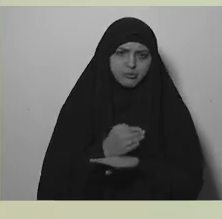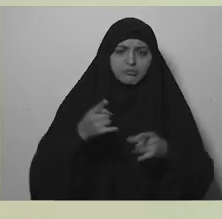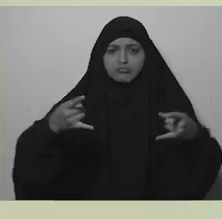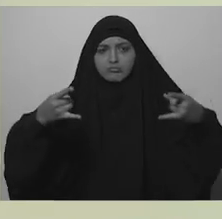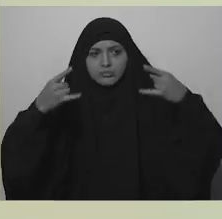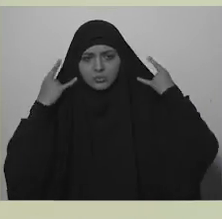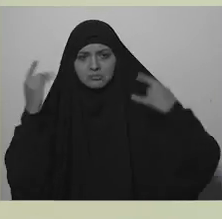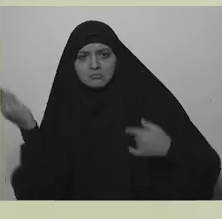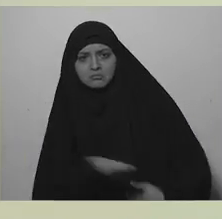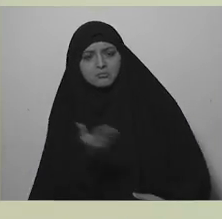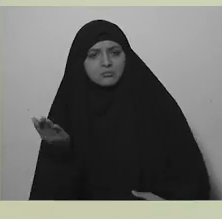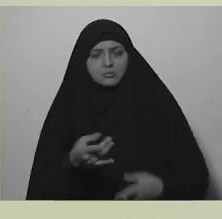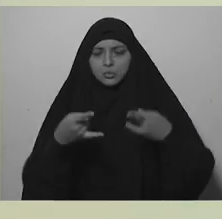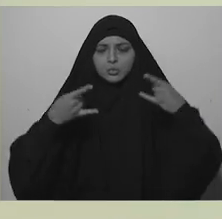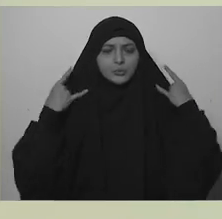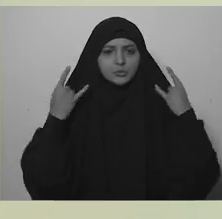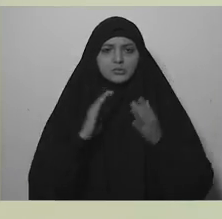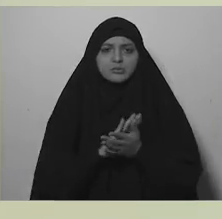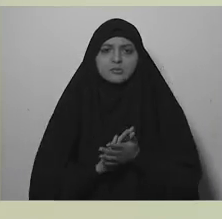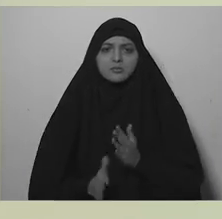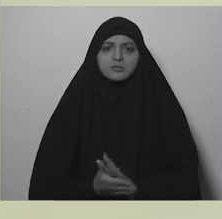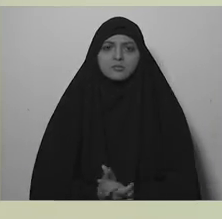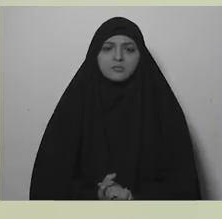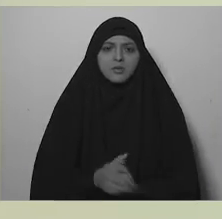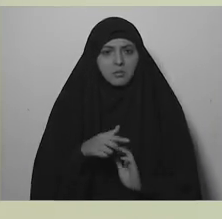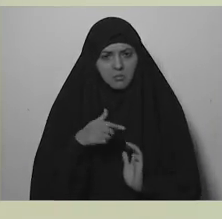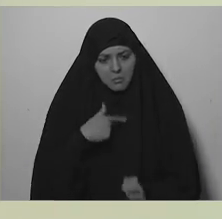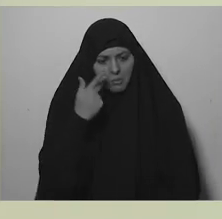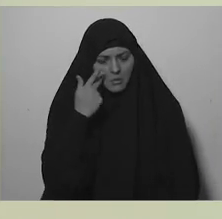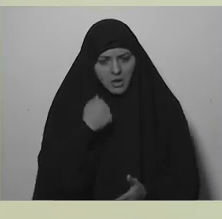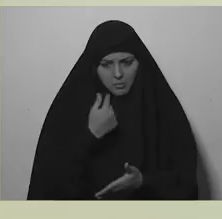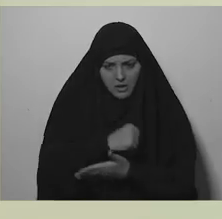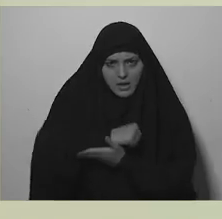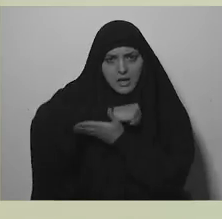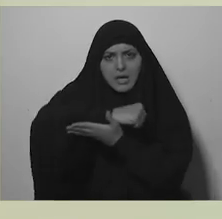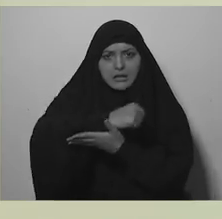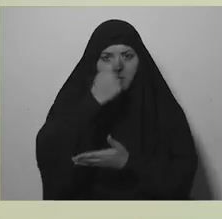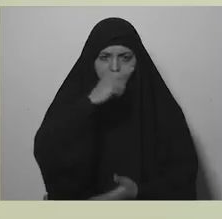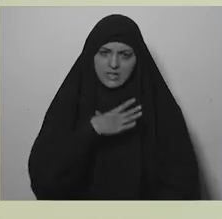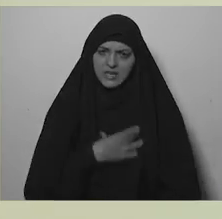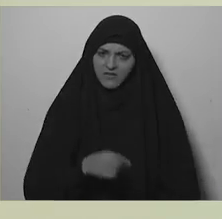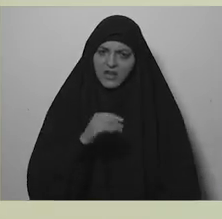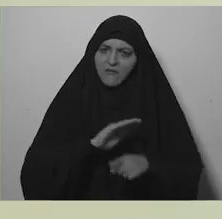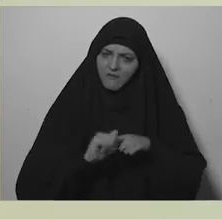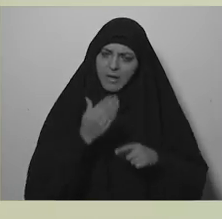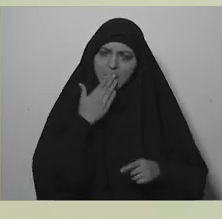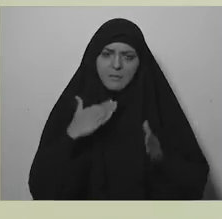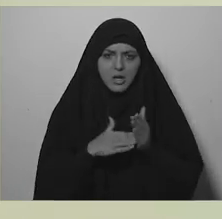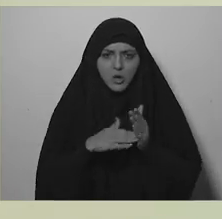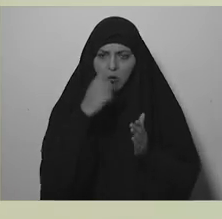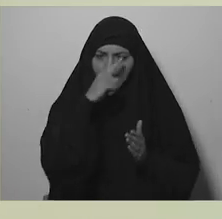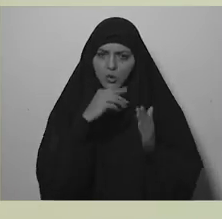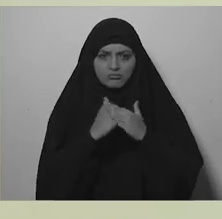surmonter plusieurs obstacles dans la vie. Et je vais l'aider, je vais faire mon mieux de